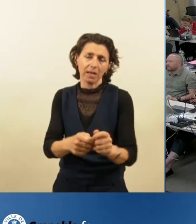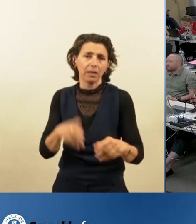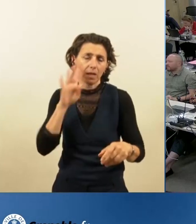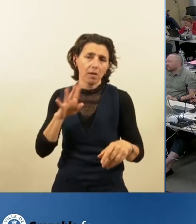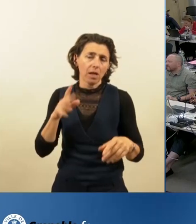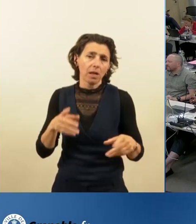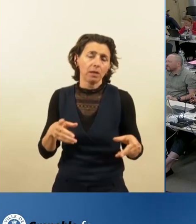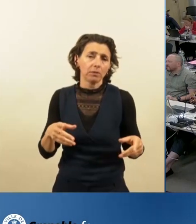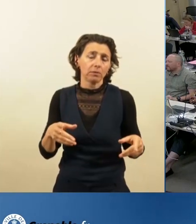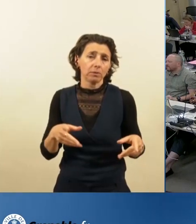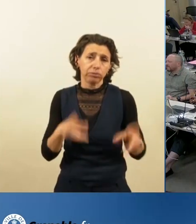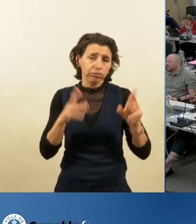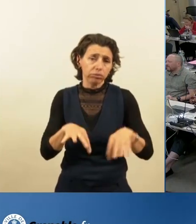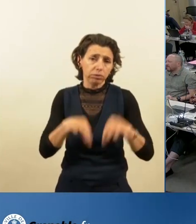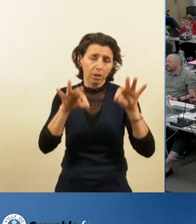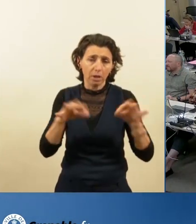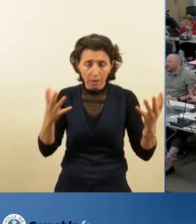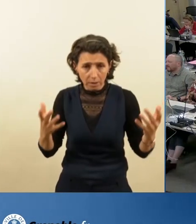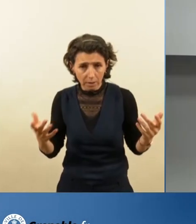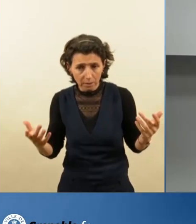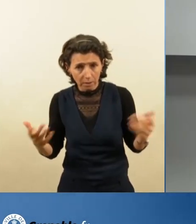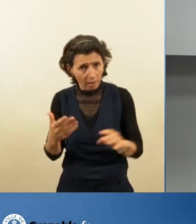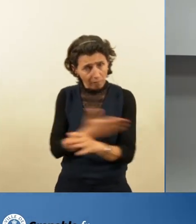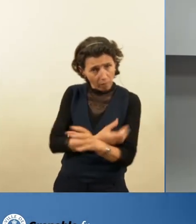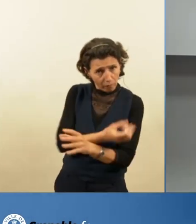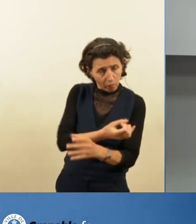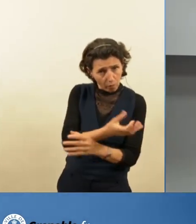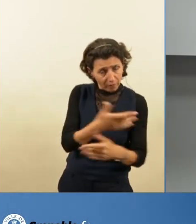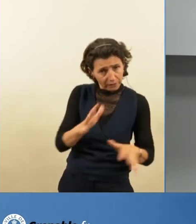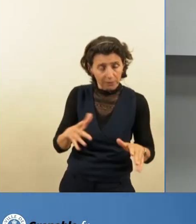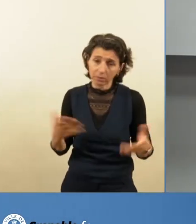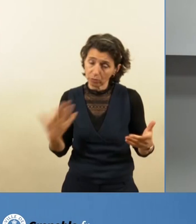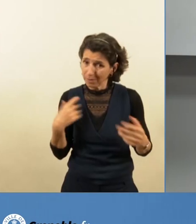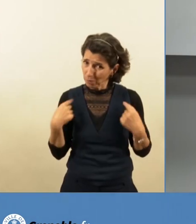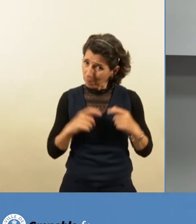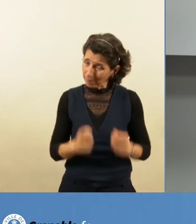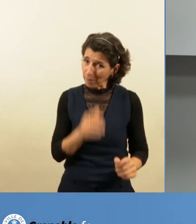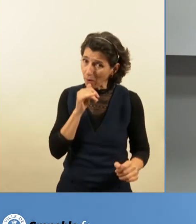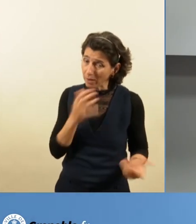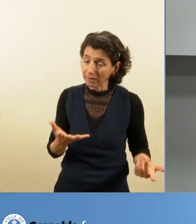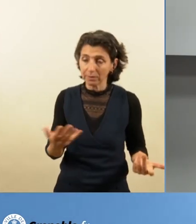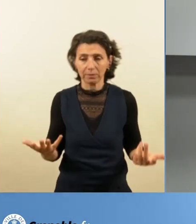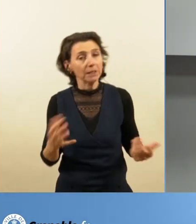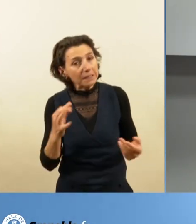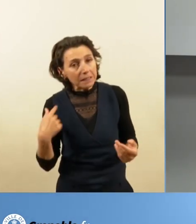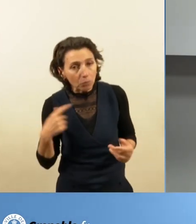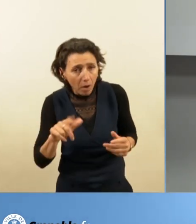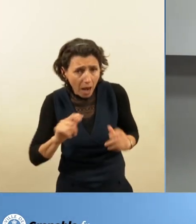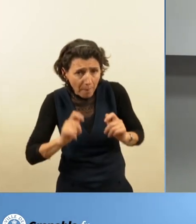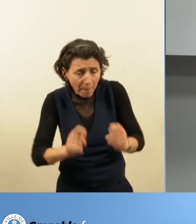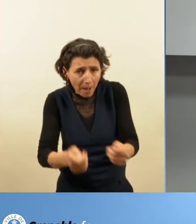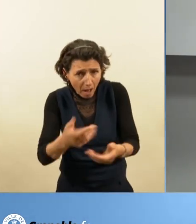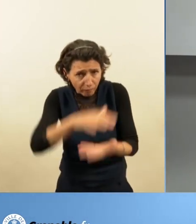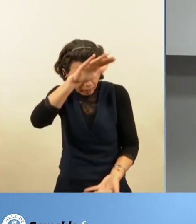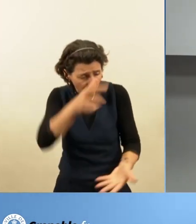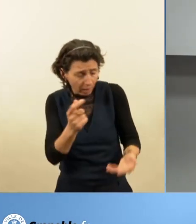notre vote ils ont été diffusés en amont on aimerait on pourrait voilà ils sont pas numéroter dans Alias